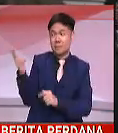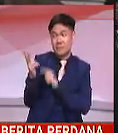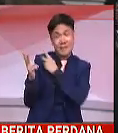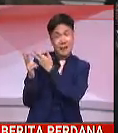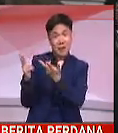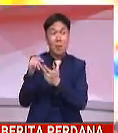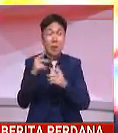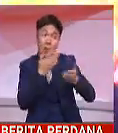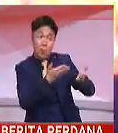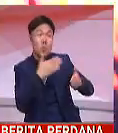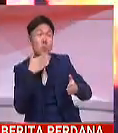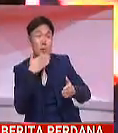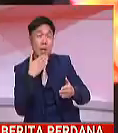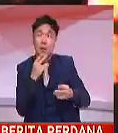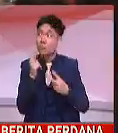pendengar muda.